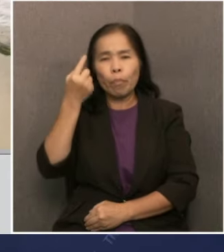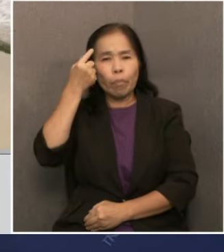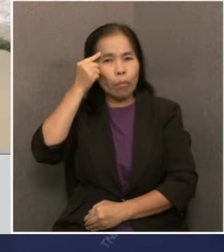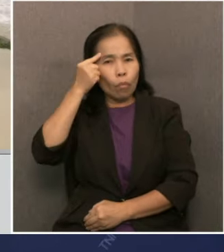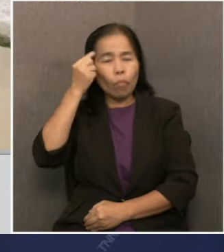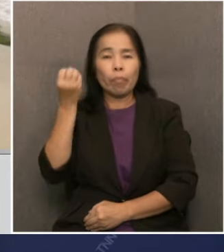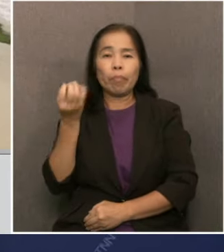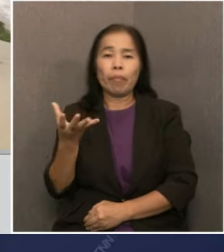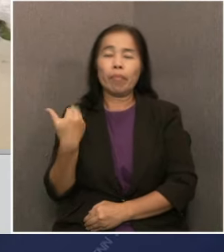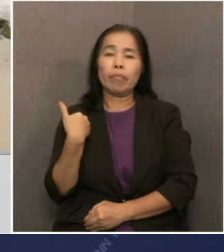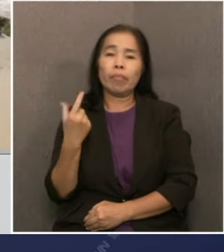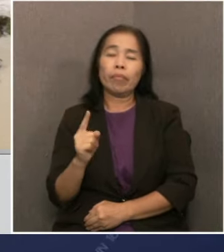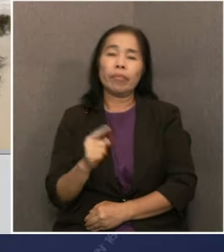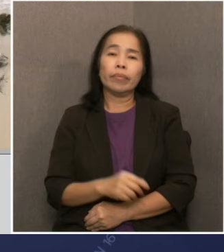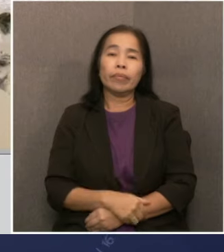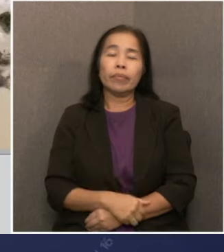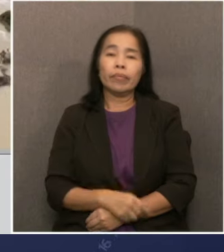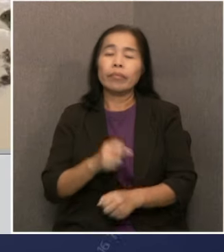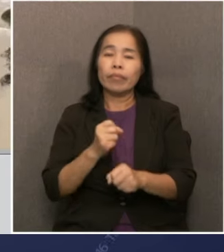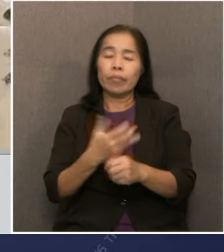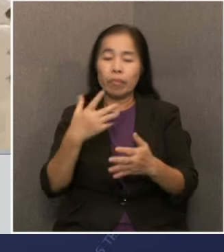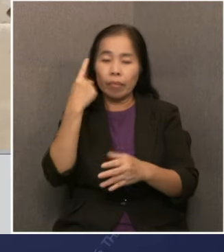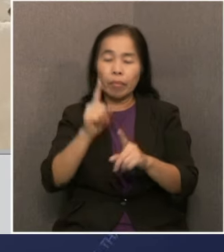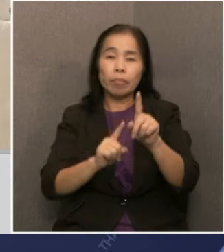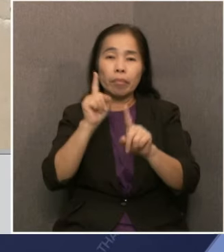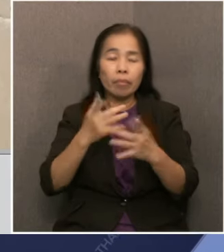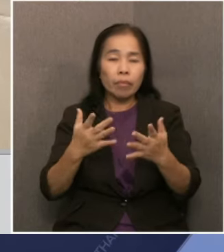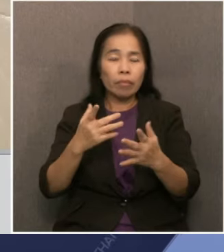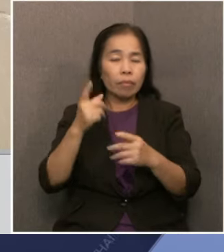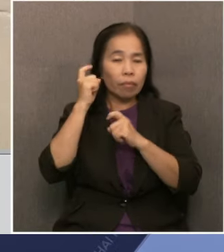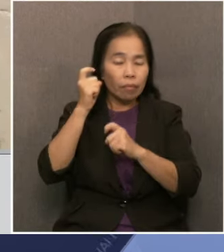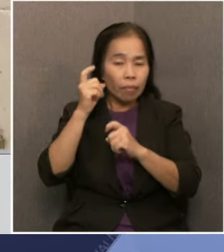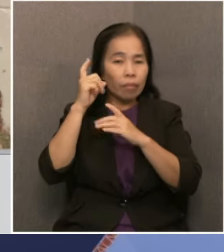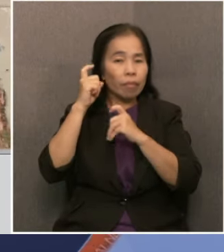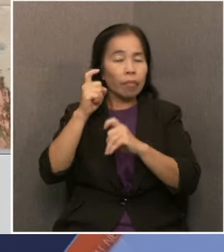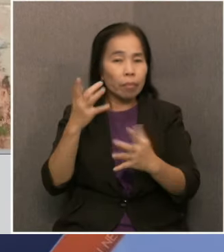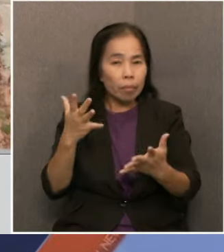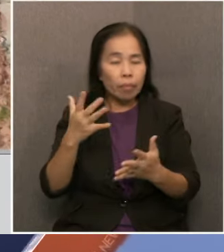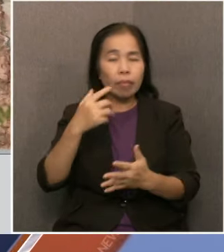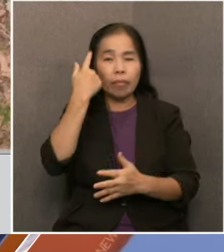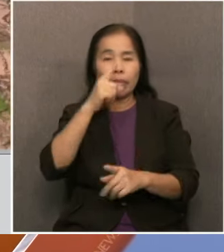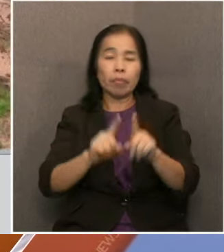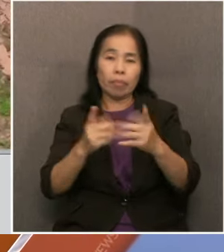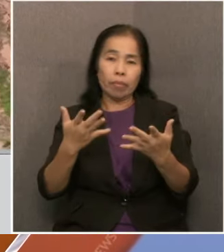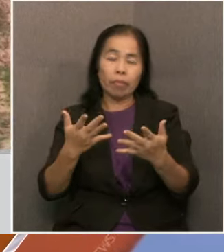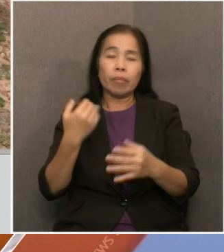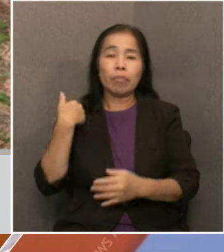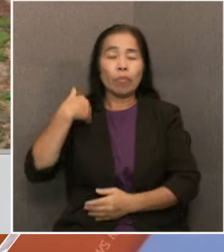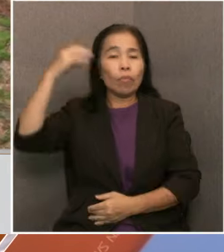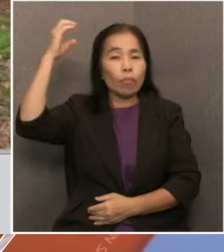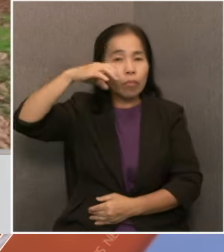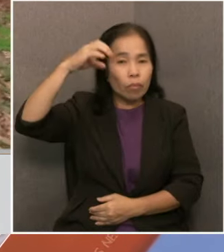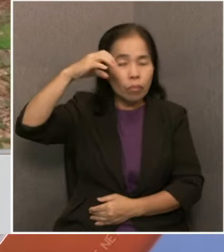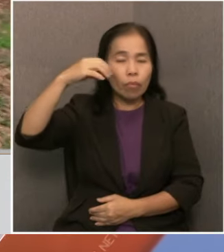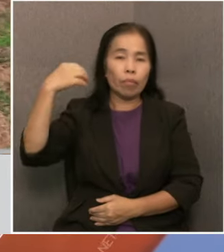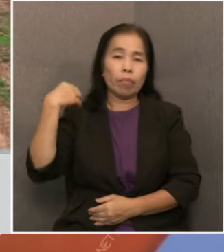นเป็นที่ควเสี่ยงความเสี่ยง ซึ่ง reveinch ร้จสฝนจะมาโอกาสทผจะตกมากกบ agric